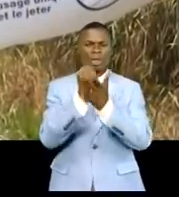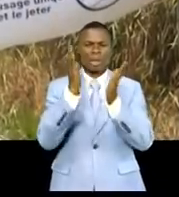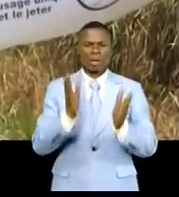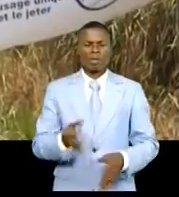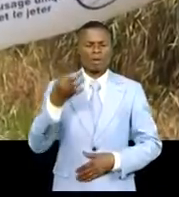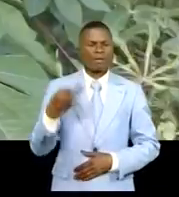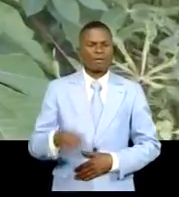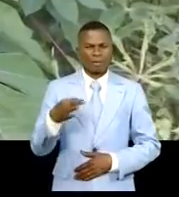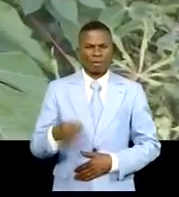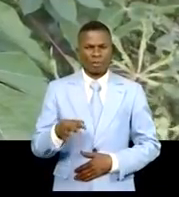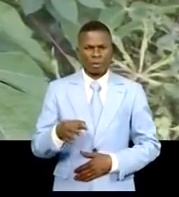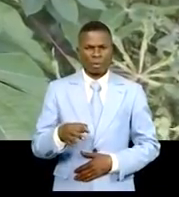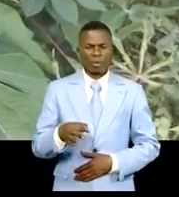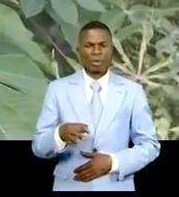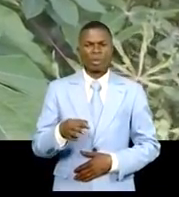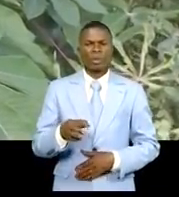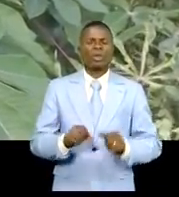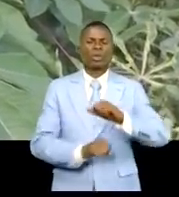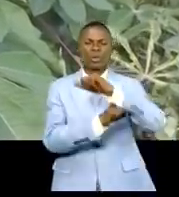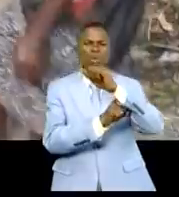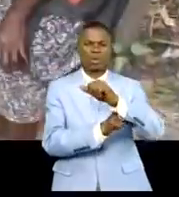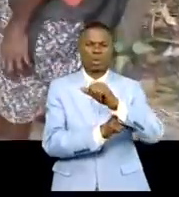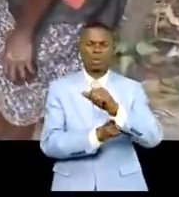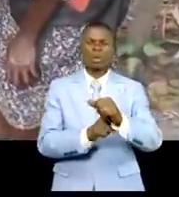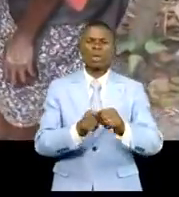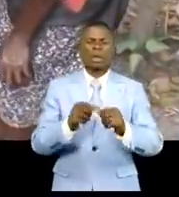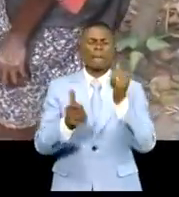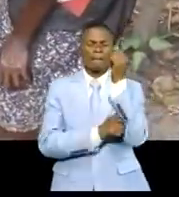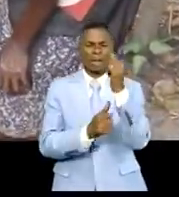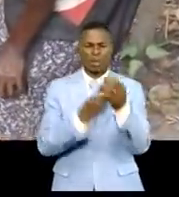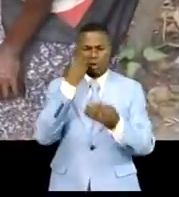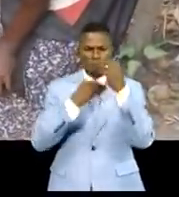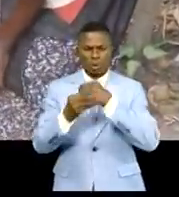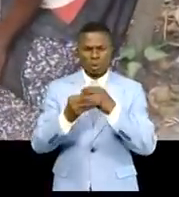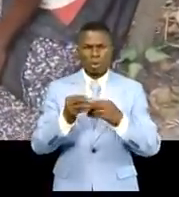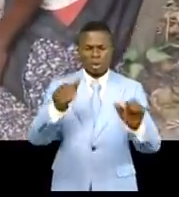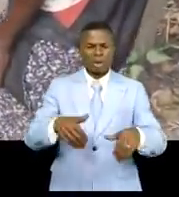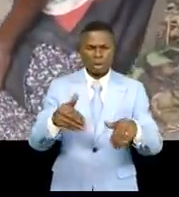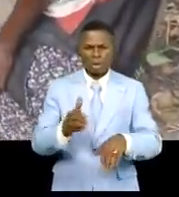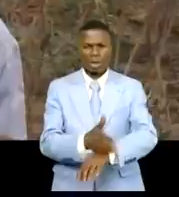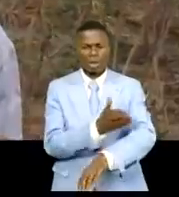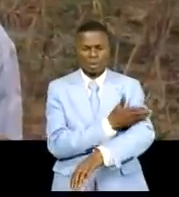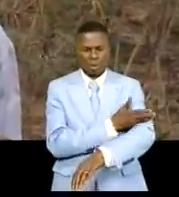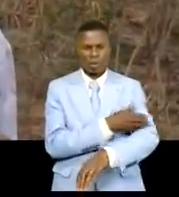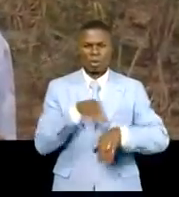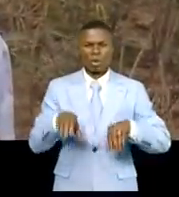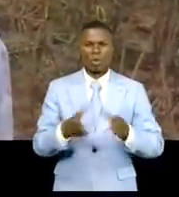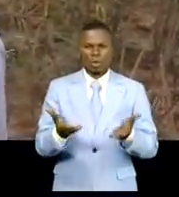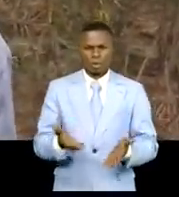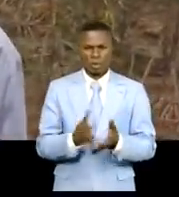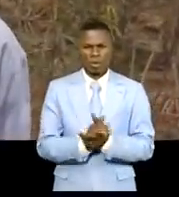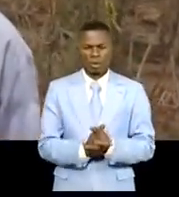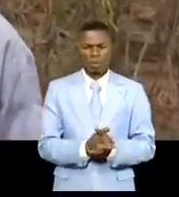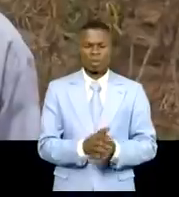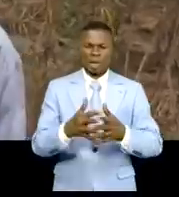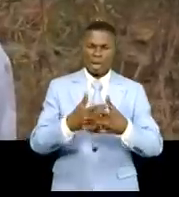de France dans le but de soutenir la production locale et promouvoir les agriculteurs congolais. Les outillages ainsi que